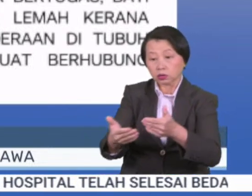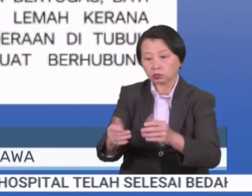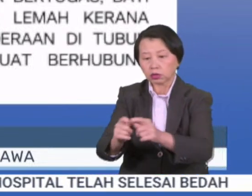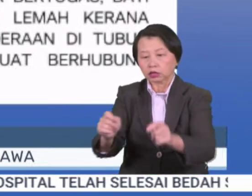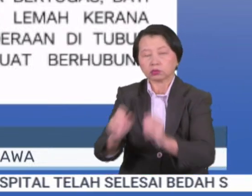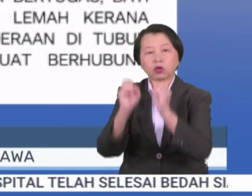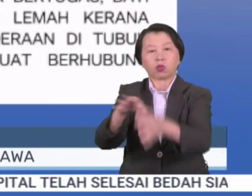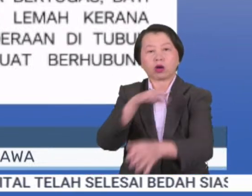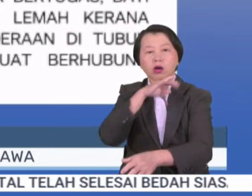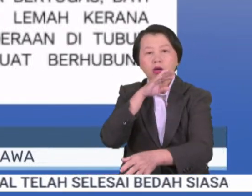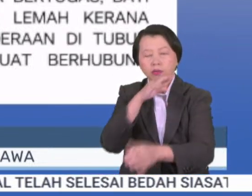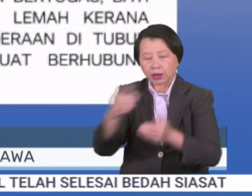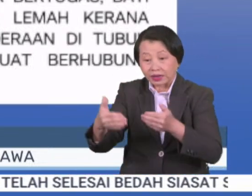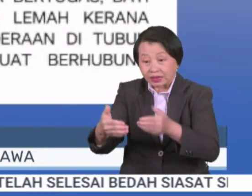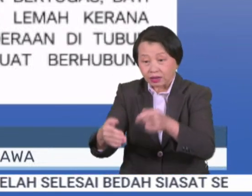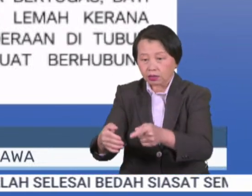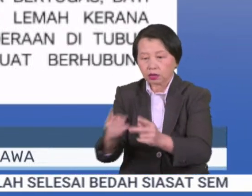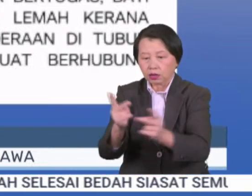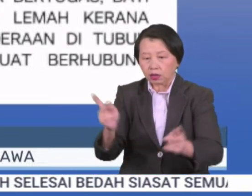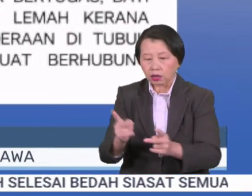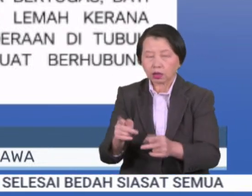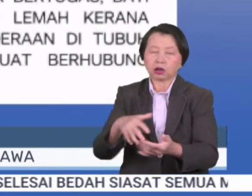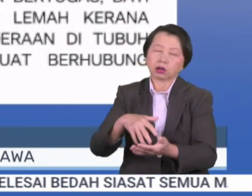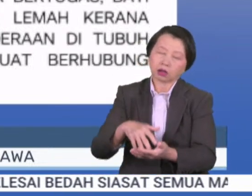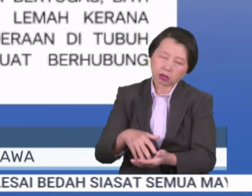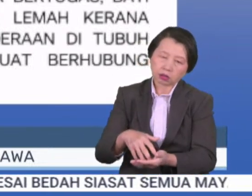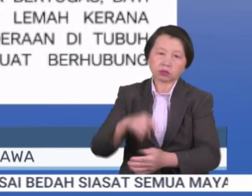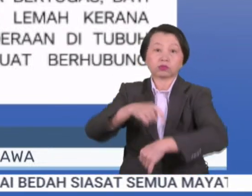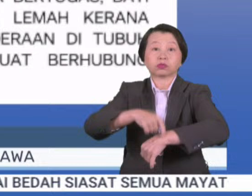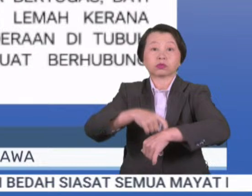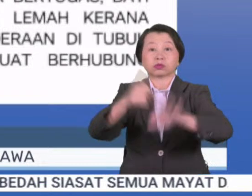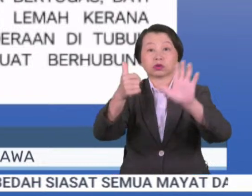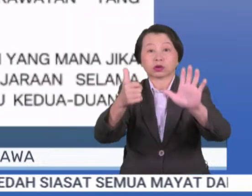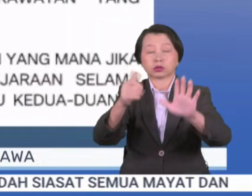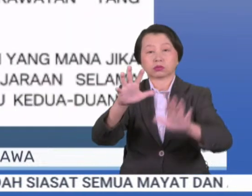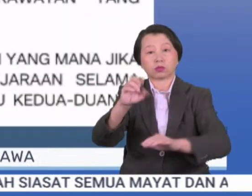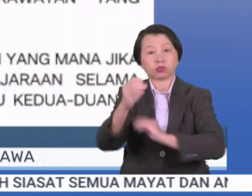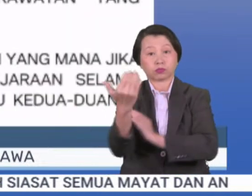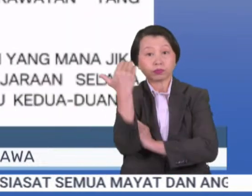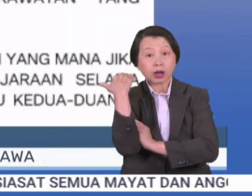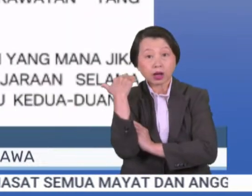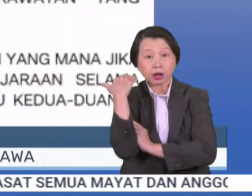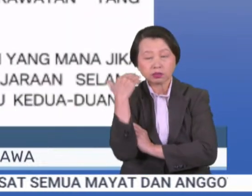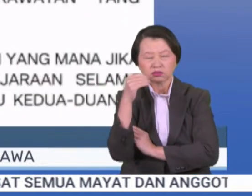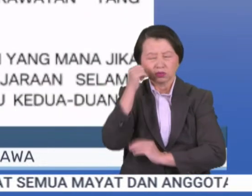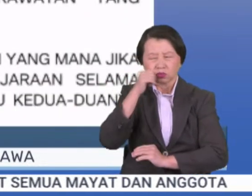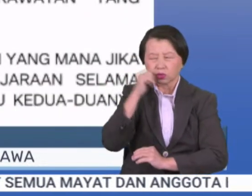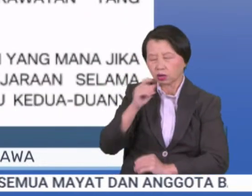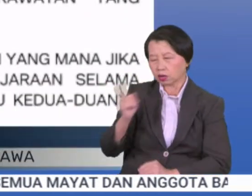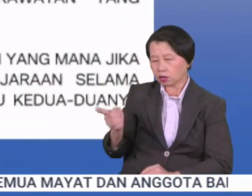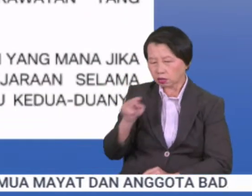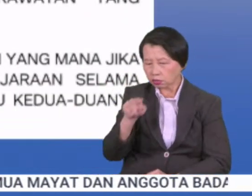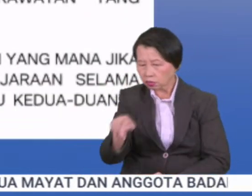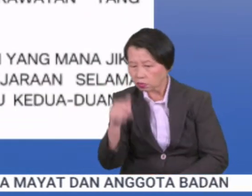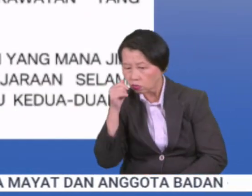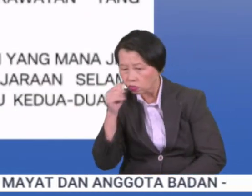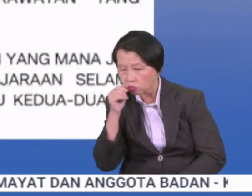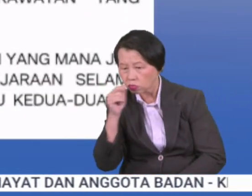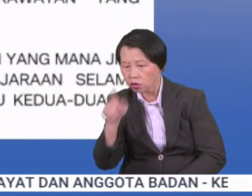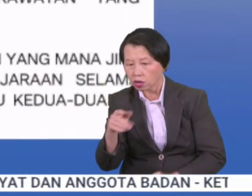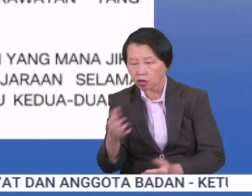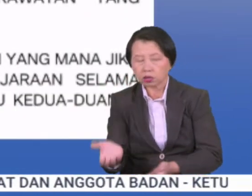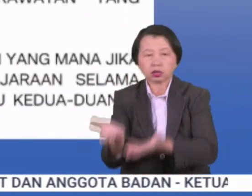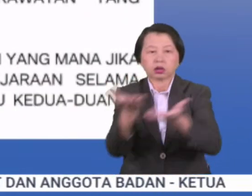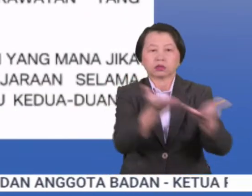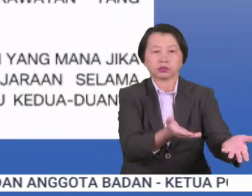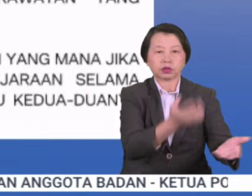tempat pembuangan sampah dalam keadaan lemah sekitar pukul 650 pagi du wanita yang menemui bayi Malang terbabit telah membawanya